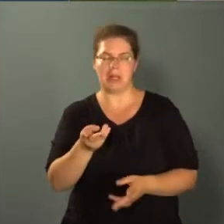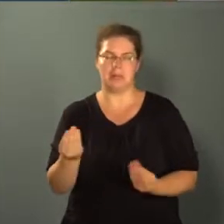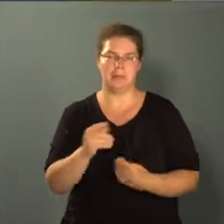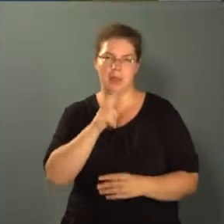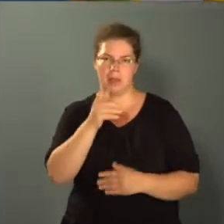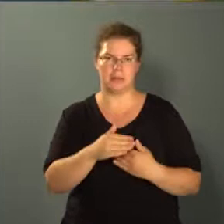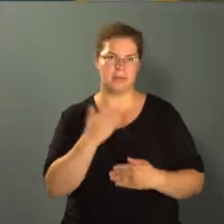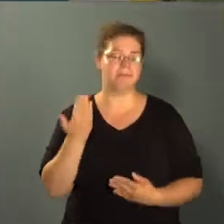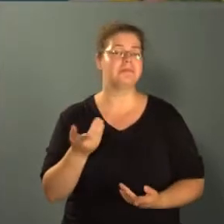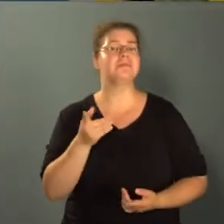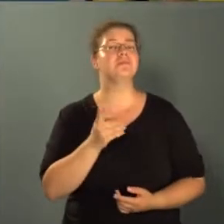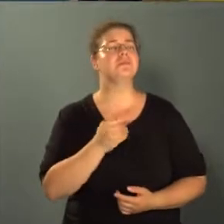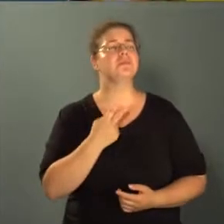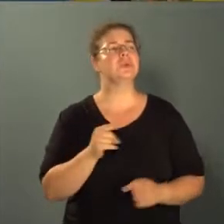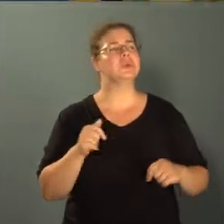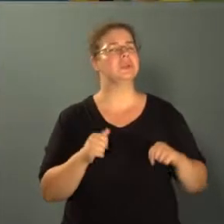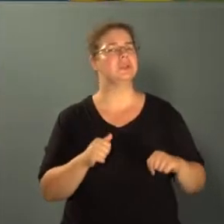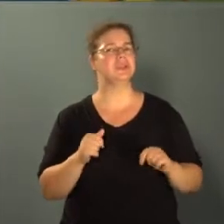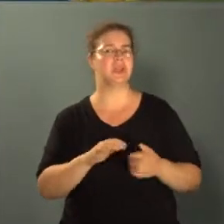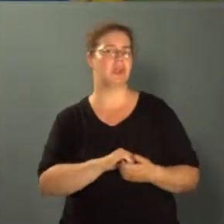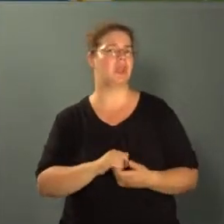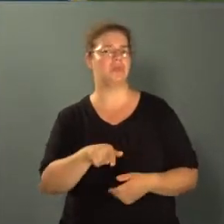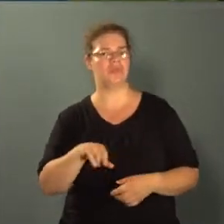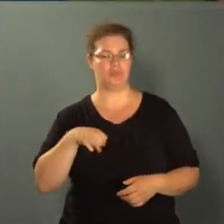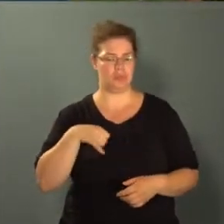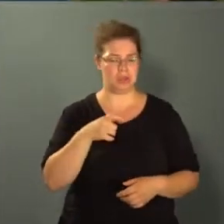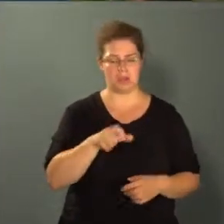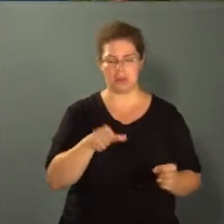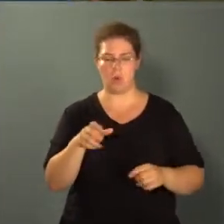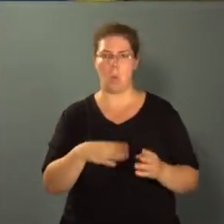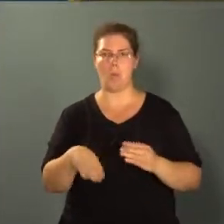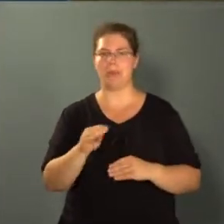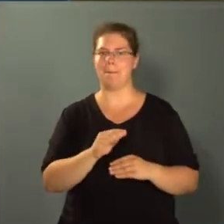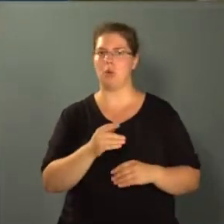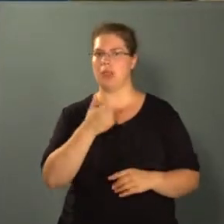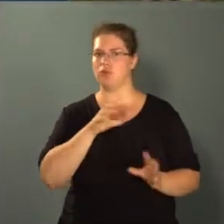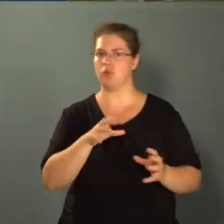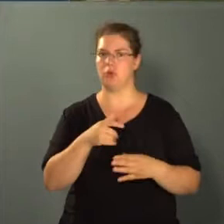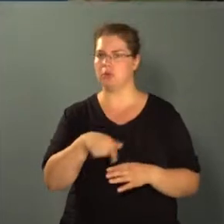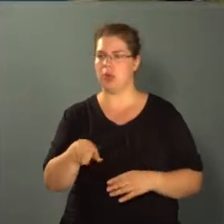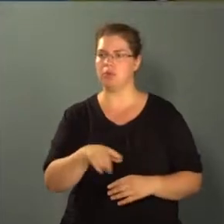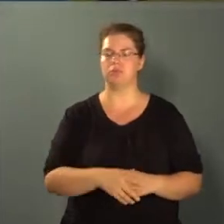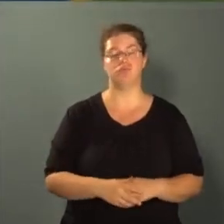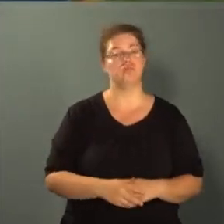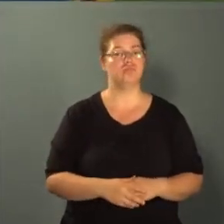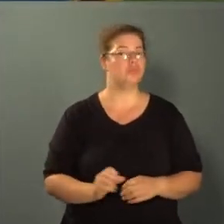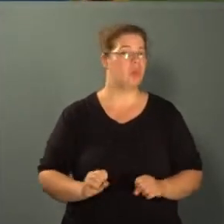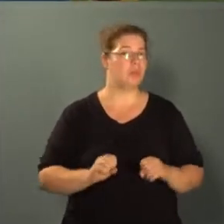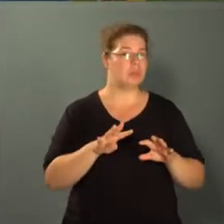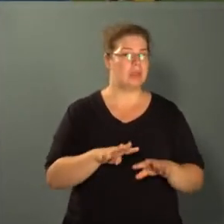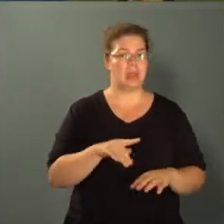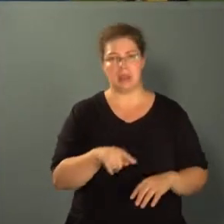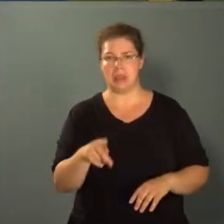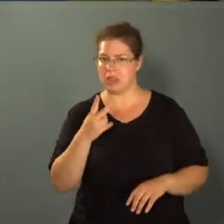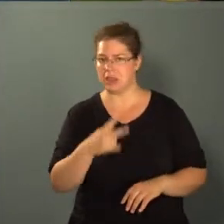látsz egyébként itt az Egyesületnél a fiatalabb, az utánpótlás korosztályok házatáján? Hát ugyebár a